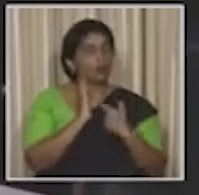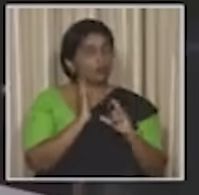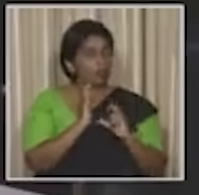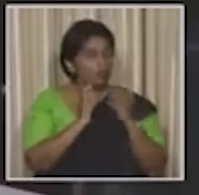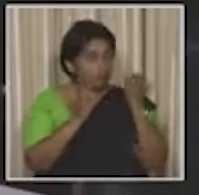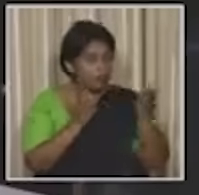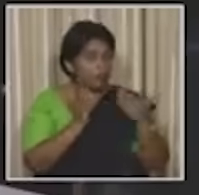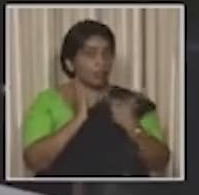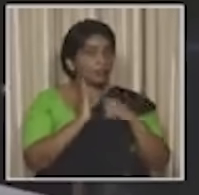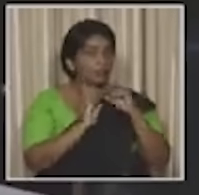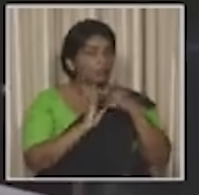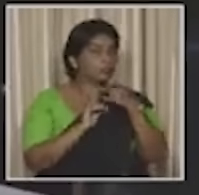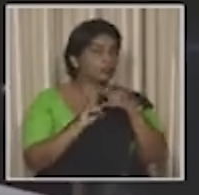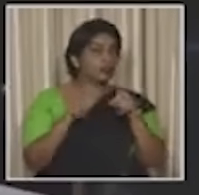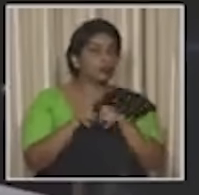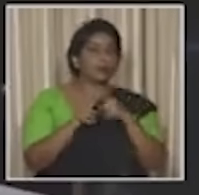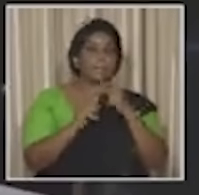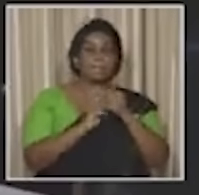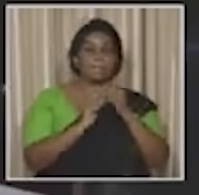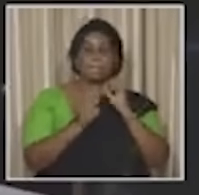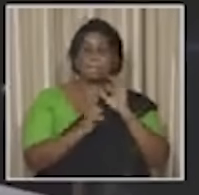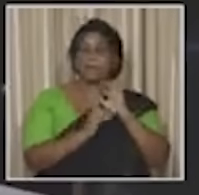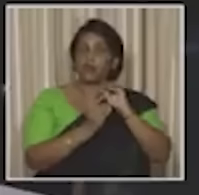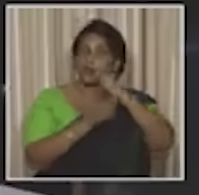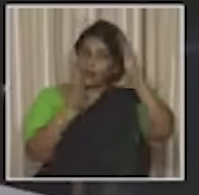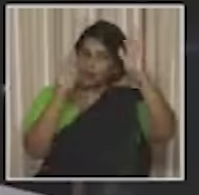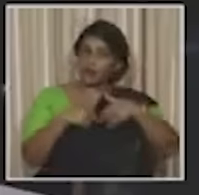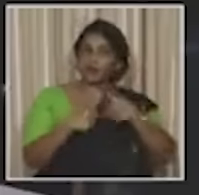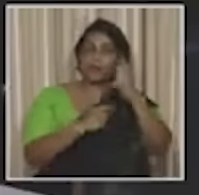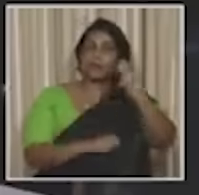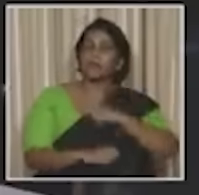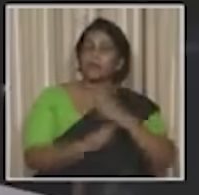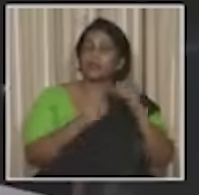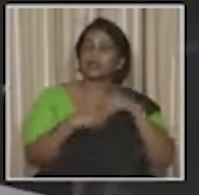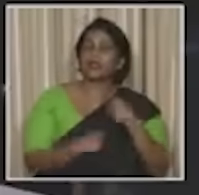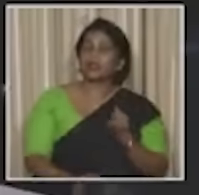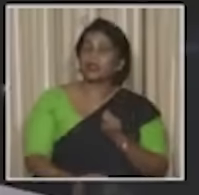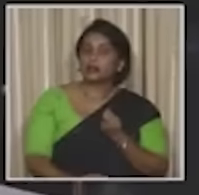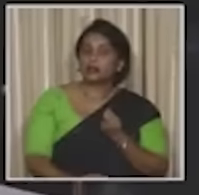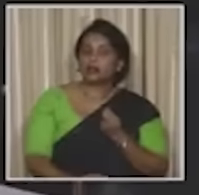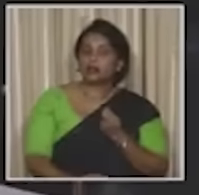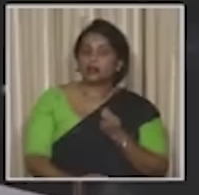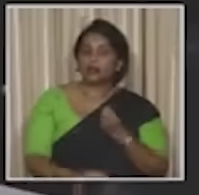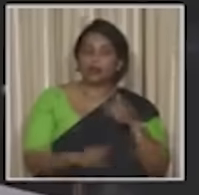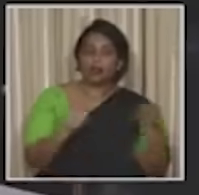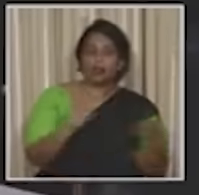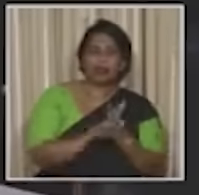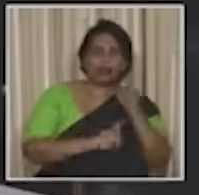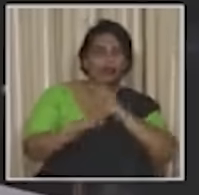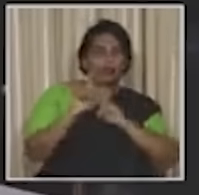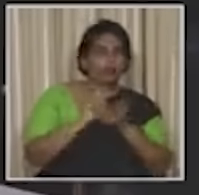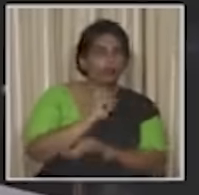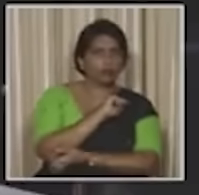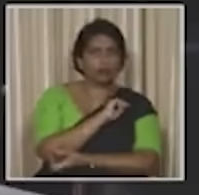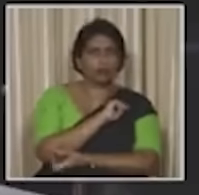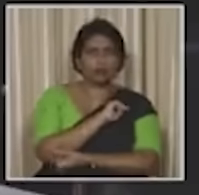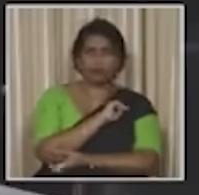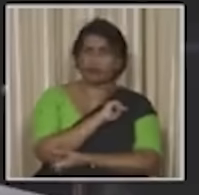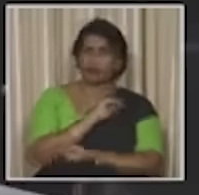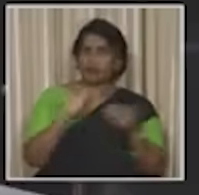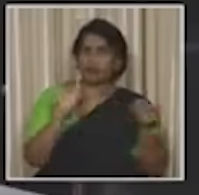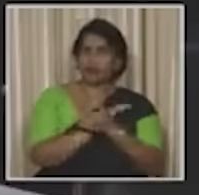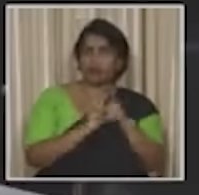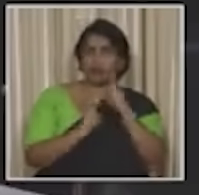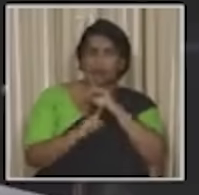mat. Taksine tiro company in. Ogol apre dene kiri de. Ayi mewa mesia tersakat cakaran. Ayi mewa atya tersakat